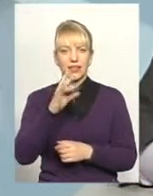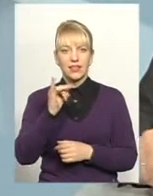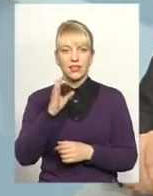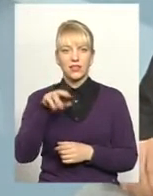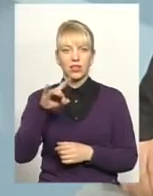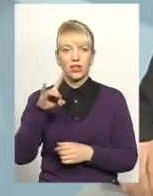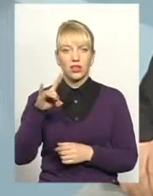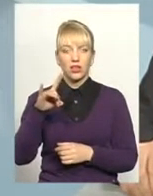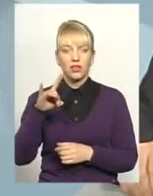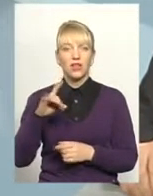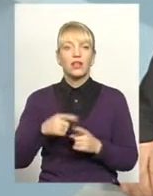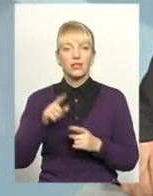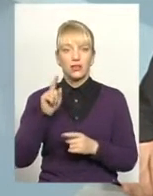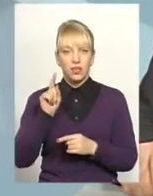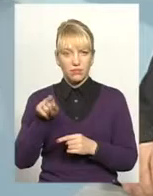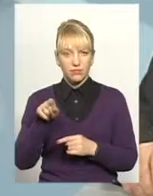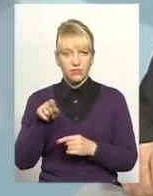вітрові